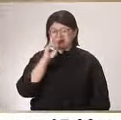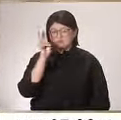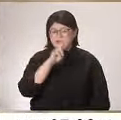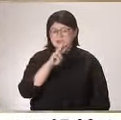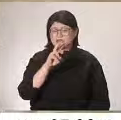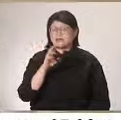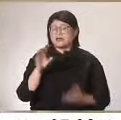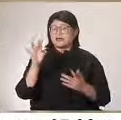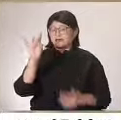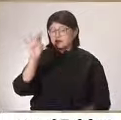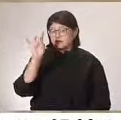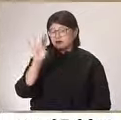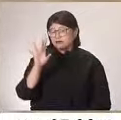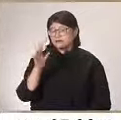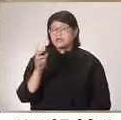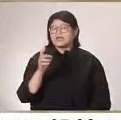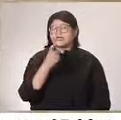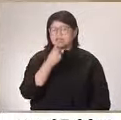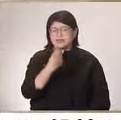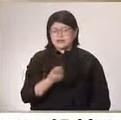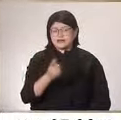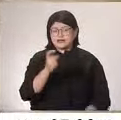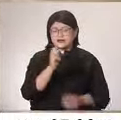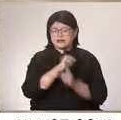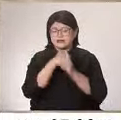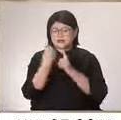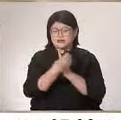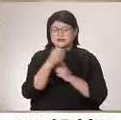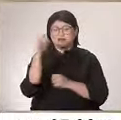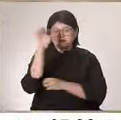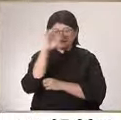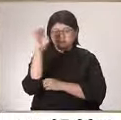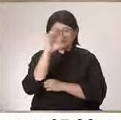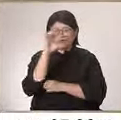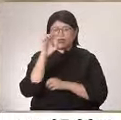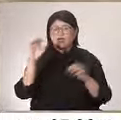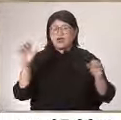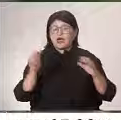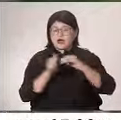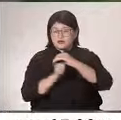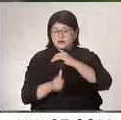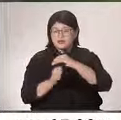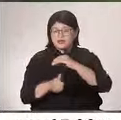pinakahuling nagdeklara ng state of calamity ay ang Albay, Camarines Sur,